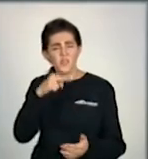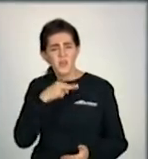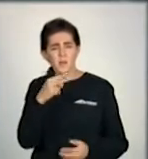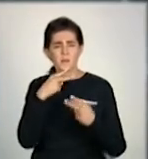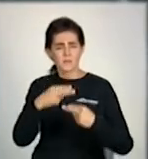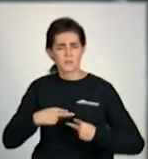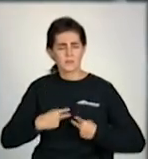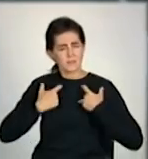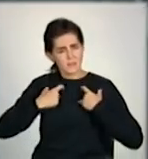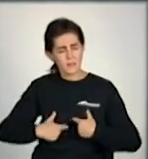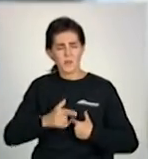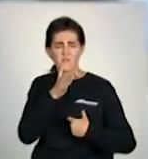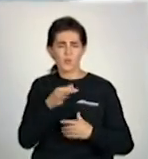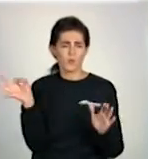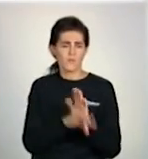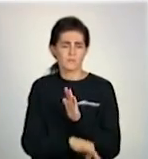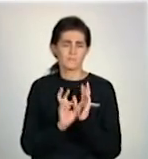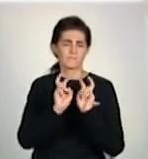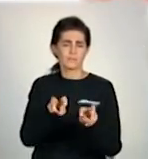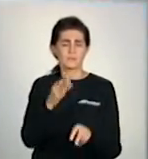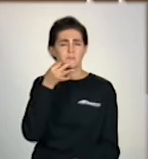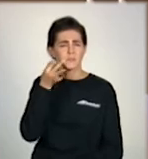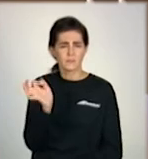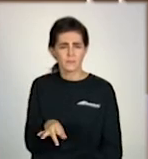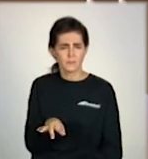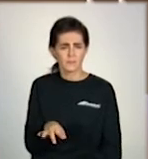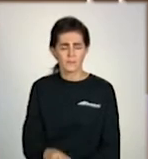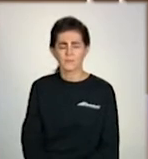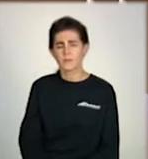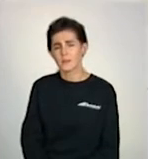себе і вчасно звертатися до фахівців. Вікторія